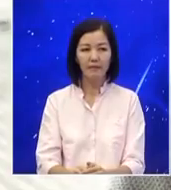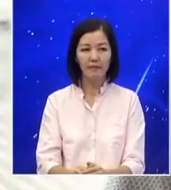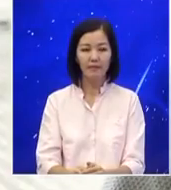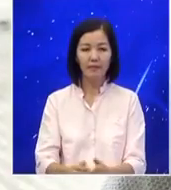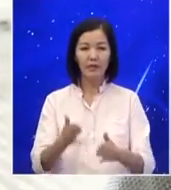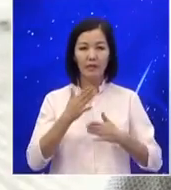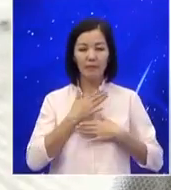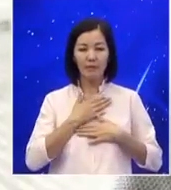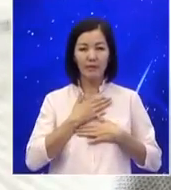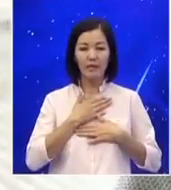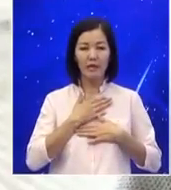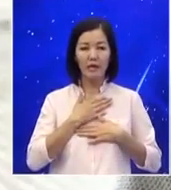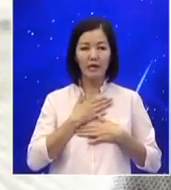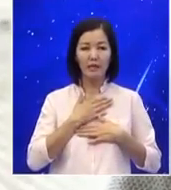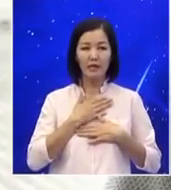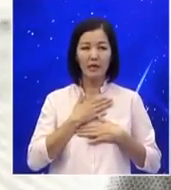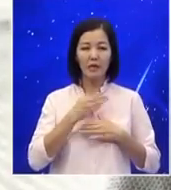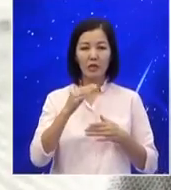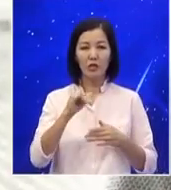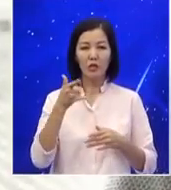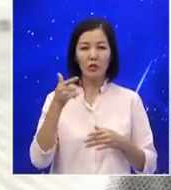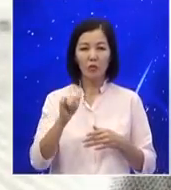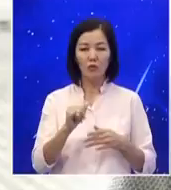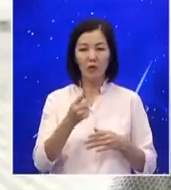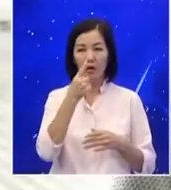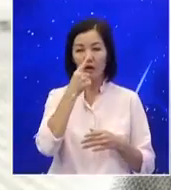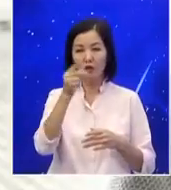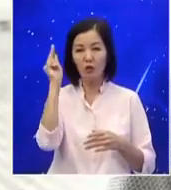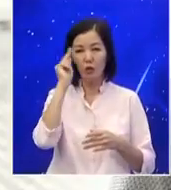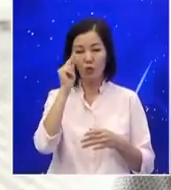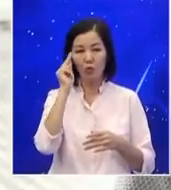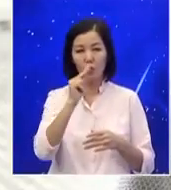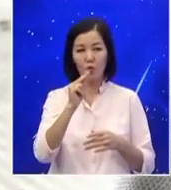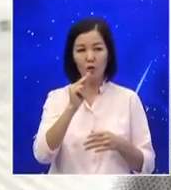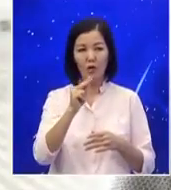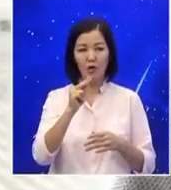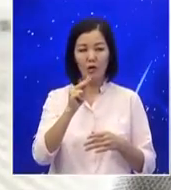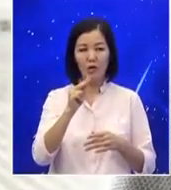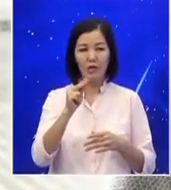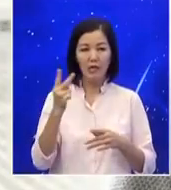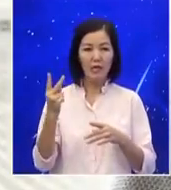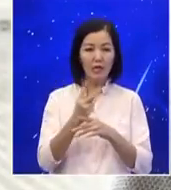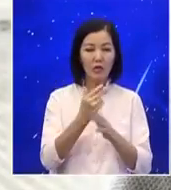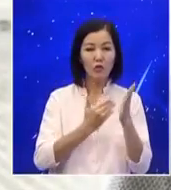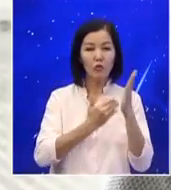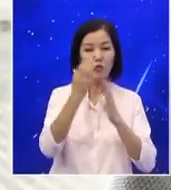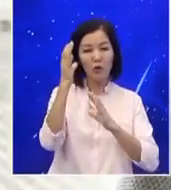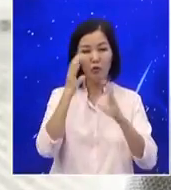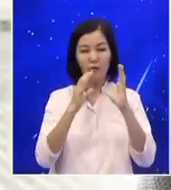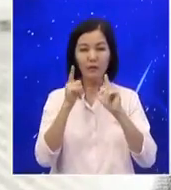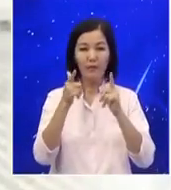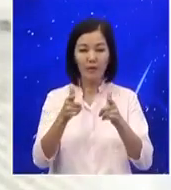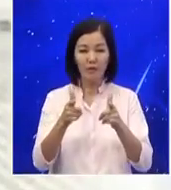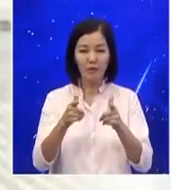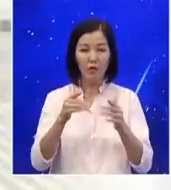Бізде сырттай бөлім жабылғаннан кейін қашықтан оқыту үрдісі екінші жоғарғы білім алулар үшін колледжден